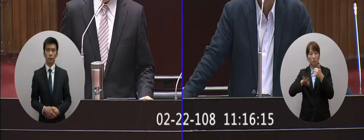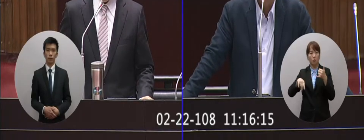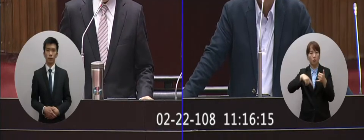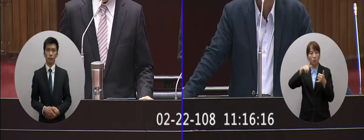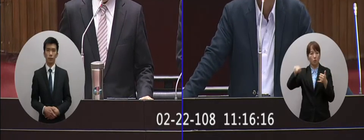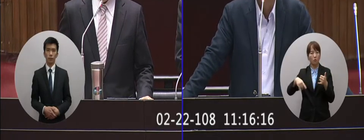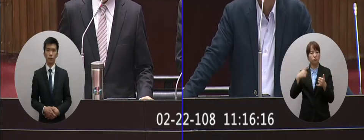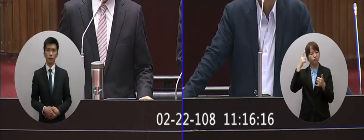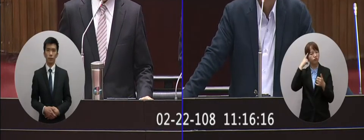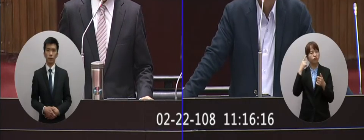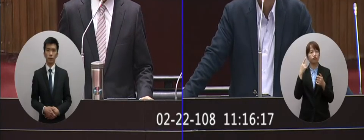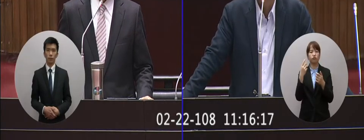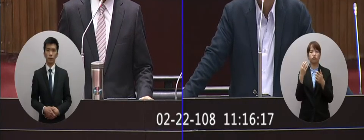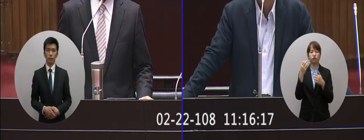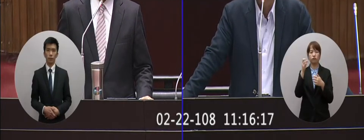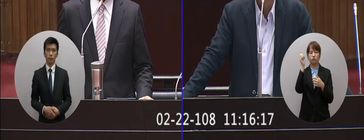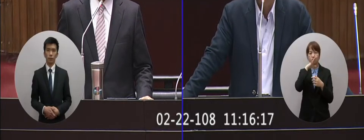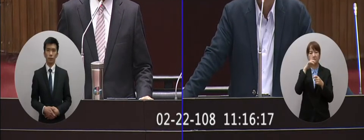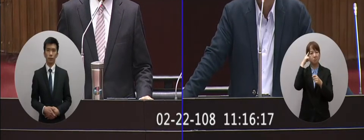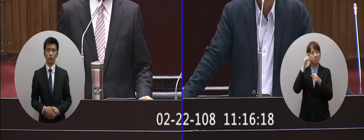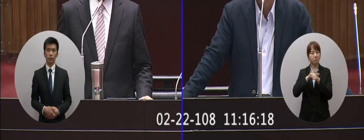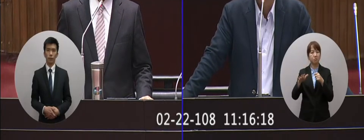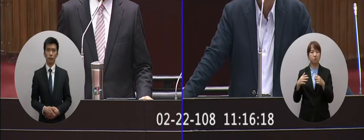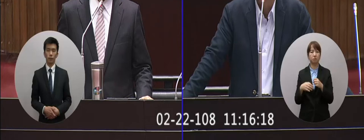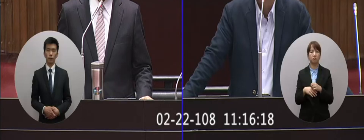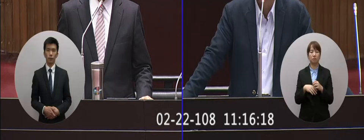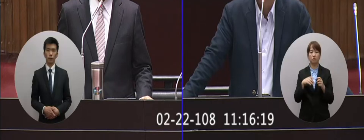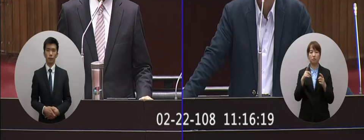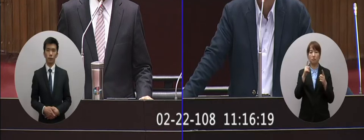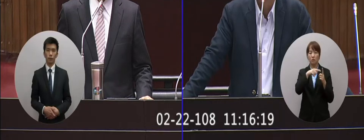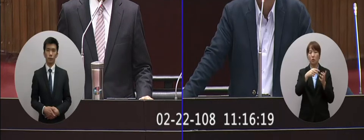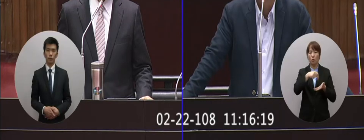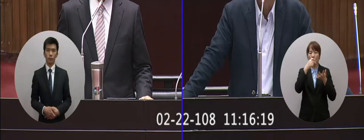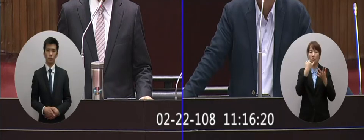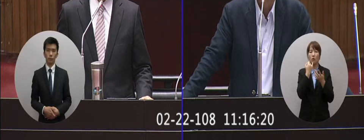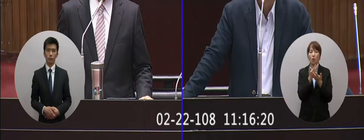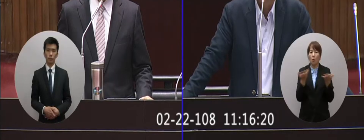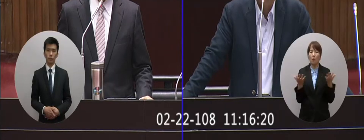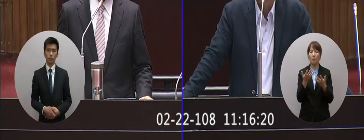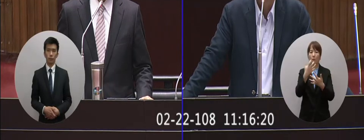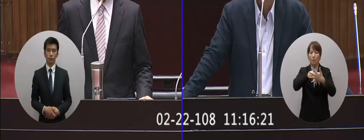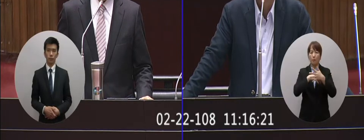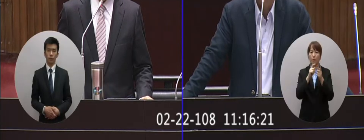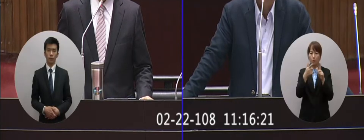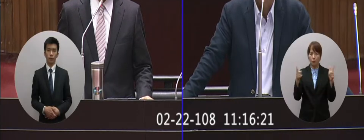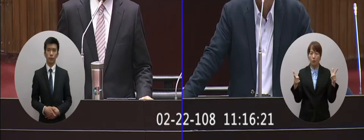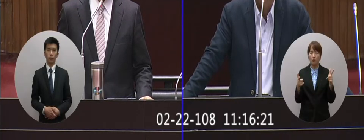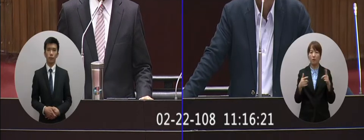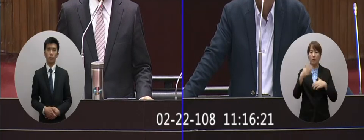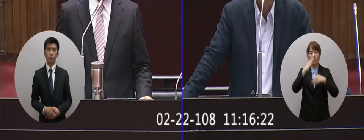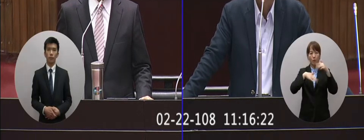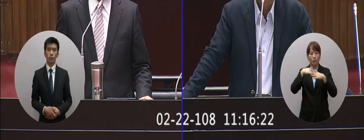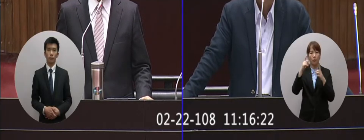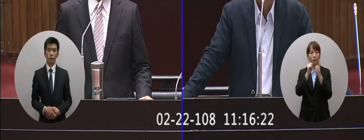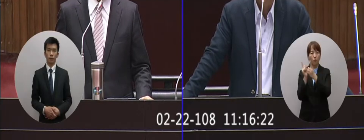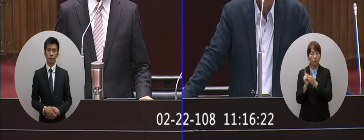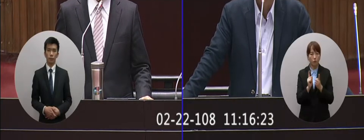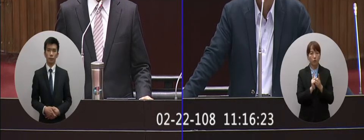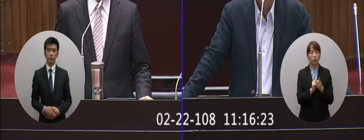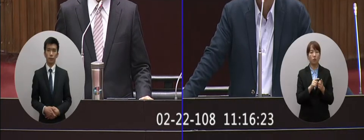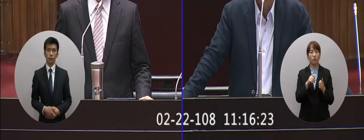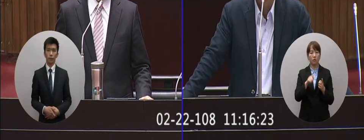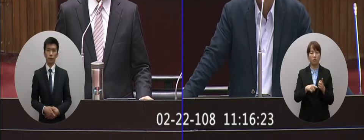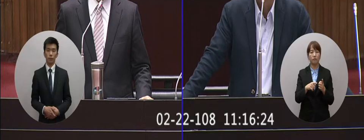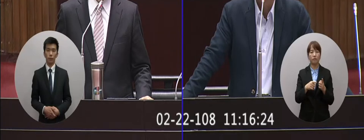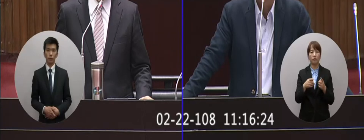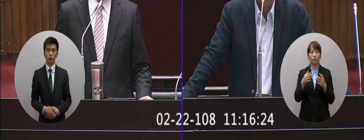人不满意啦，啊，当然院长也提到说可以包容不同，啊，那互相和善对待，这个部分我